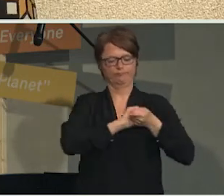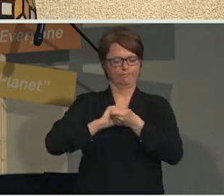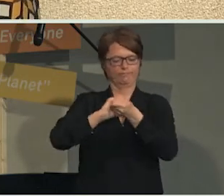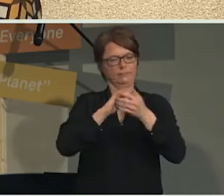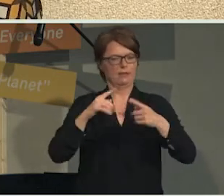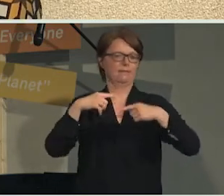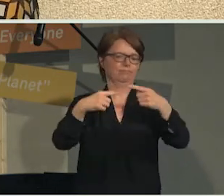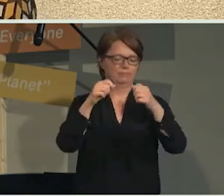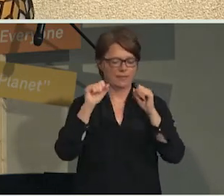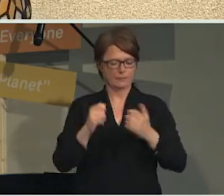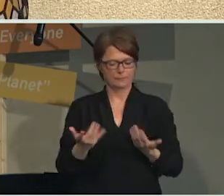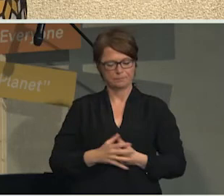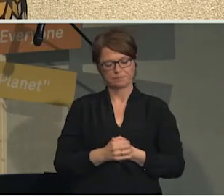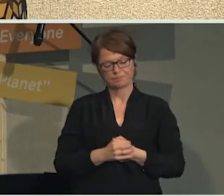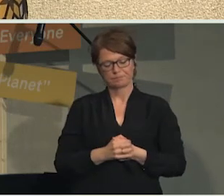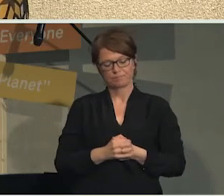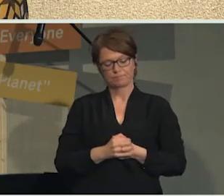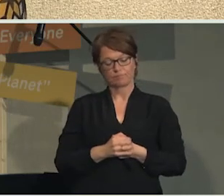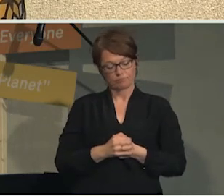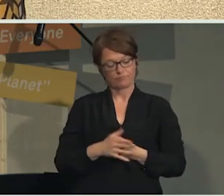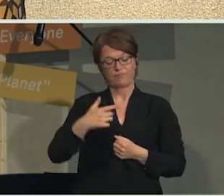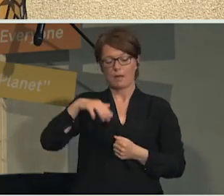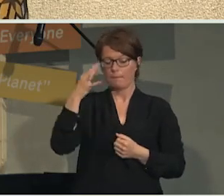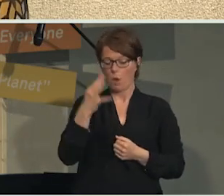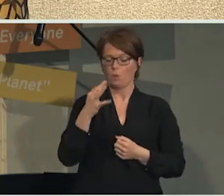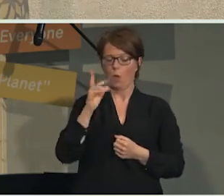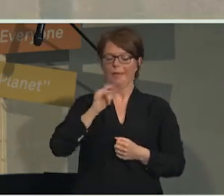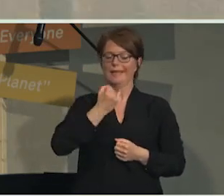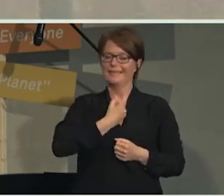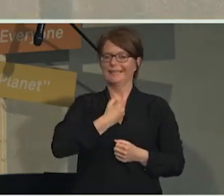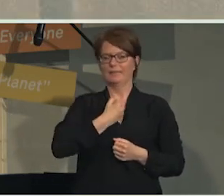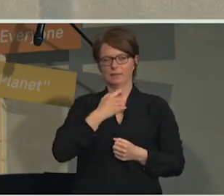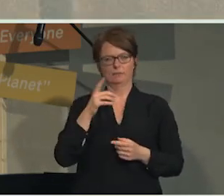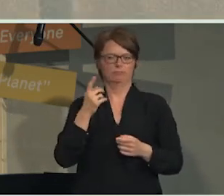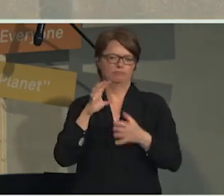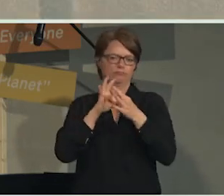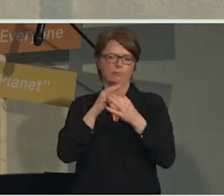brauchen Aufmerksamkeit. Wir brauchen Transparenz. Wir